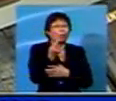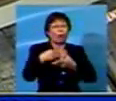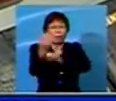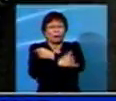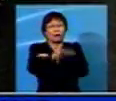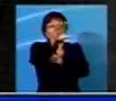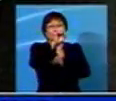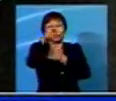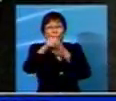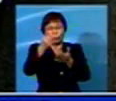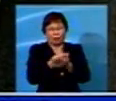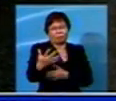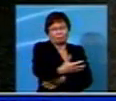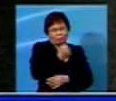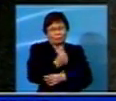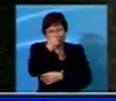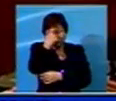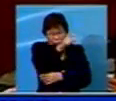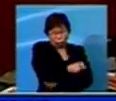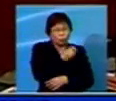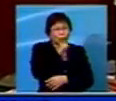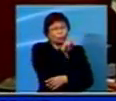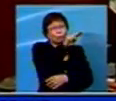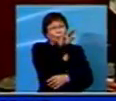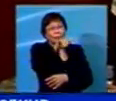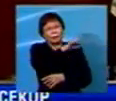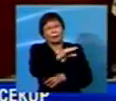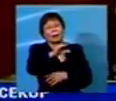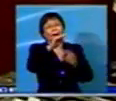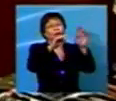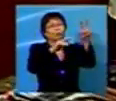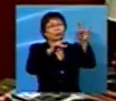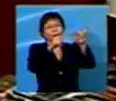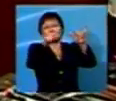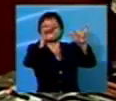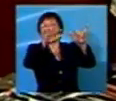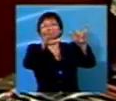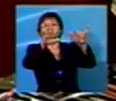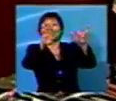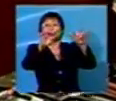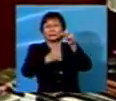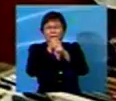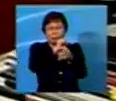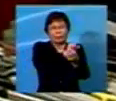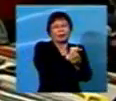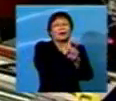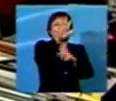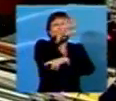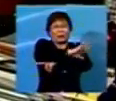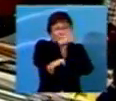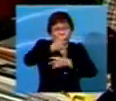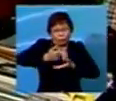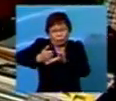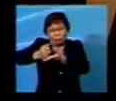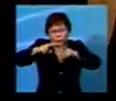lebih r50000 turut dirampas suspek berusir 26 hingga 42 tahun itu direman 5 hari hingga isnin ini bagi membantu